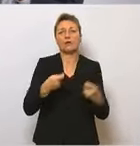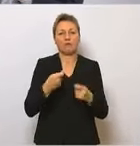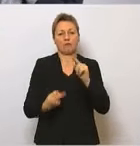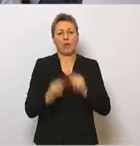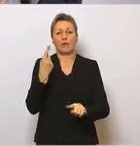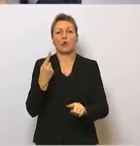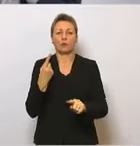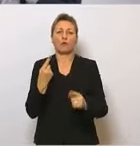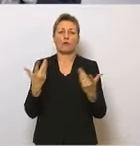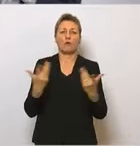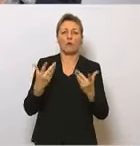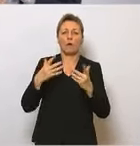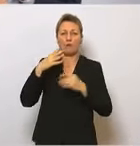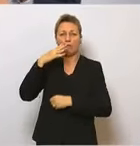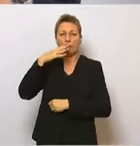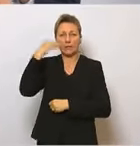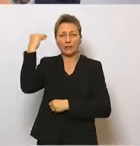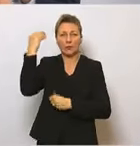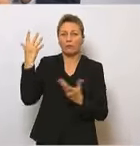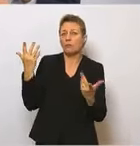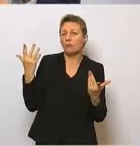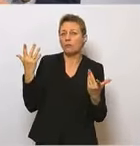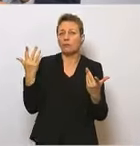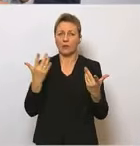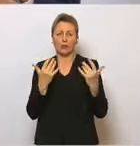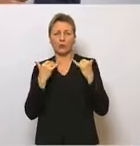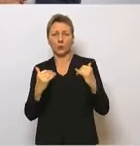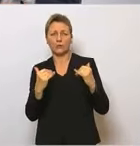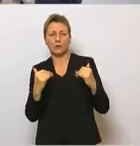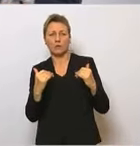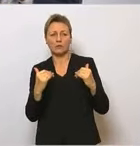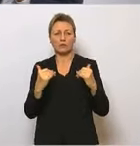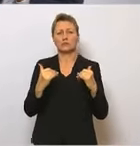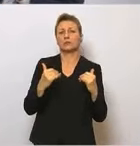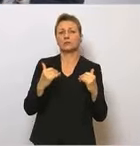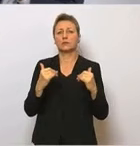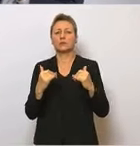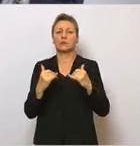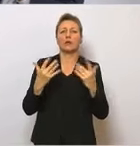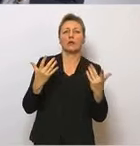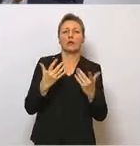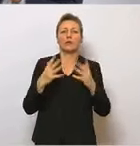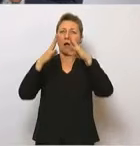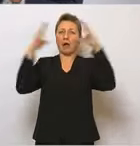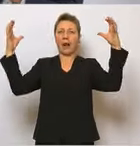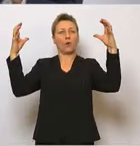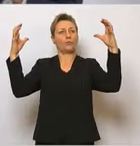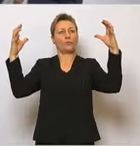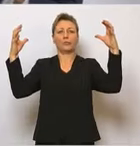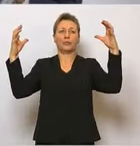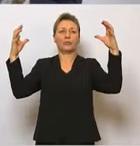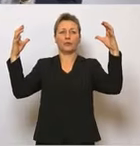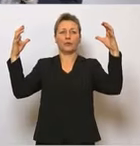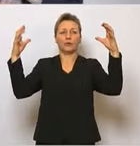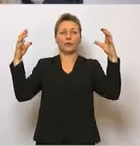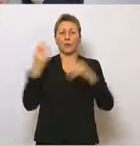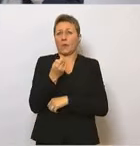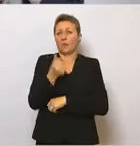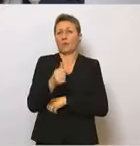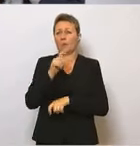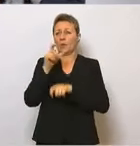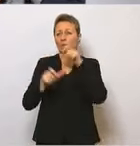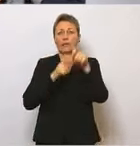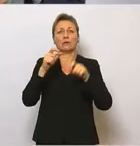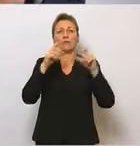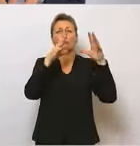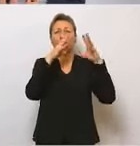important d'Amazon, ça va être la puissance et l'intégration en silo du cloud d'un très petit nombre d'acteurs, qui fait